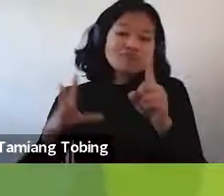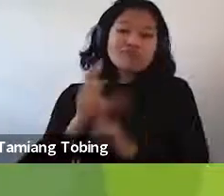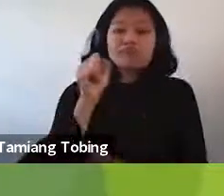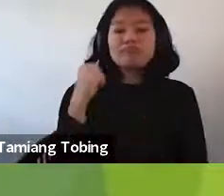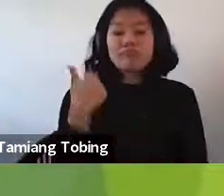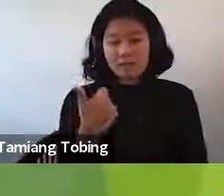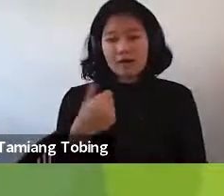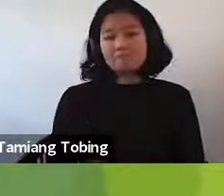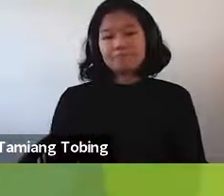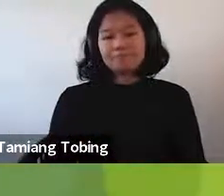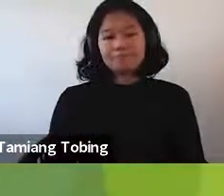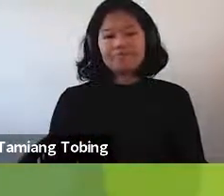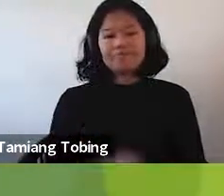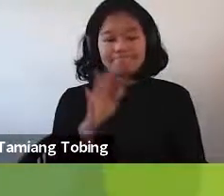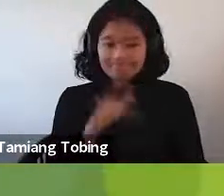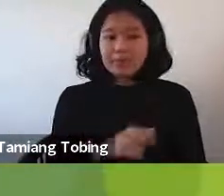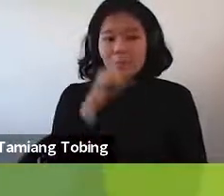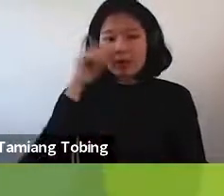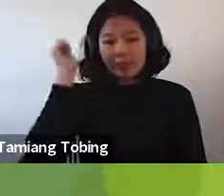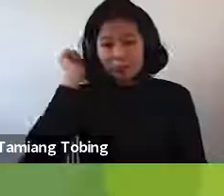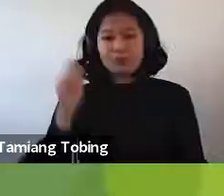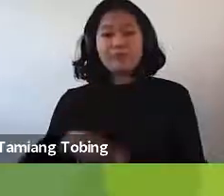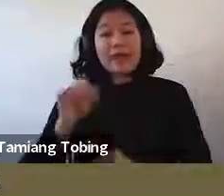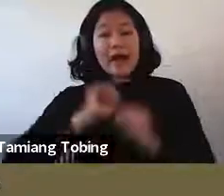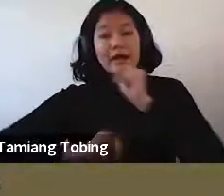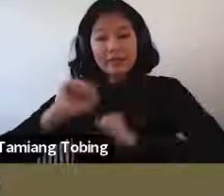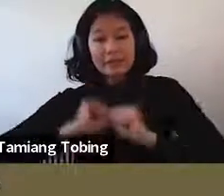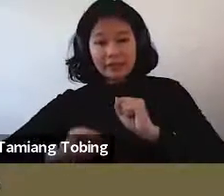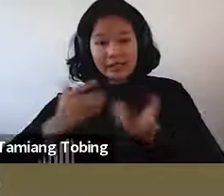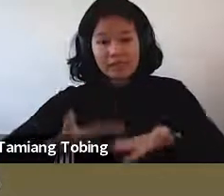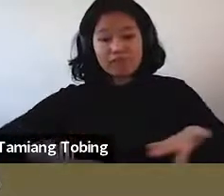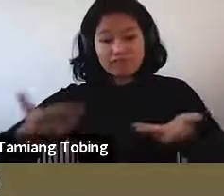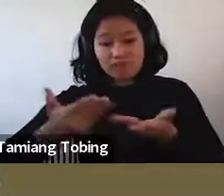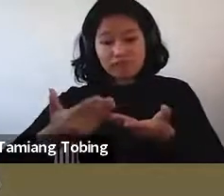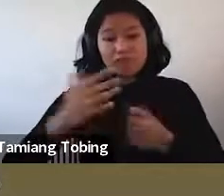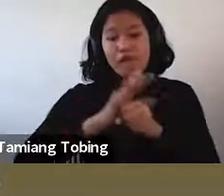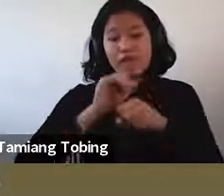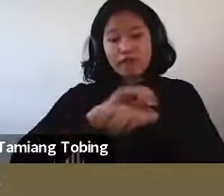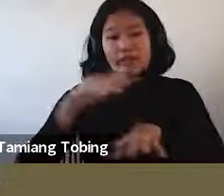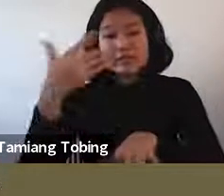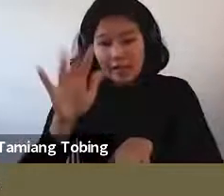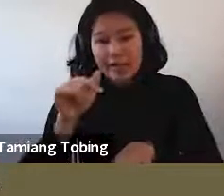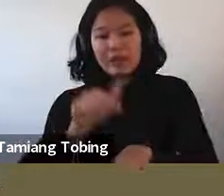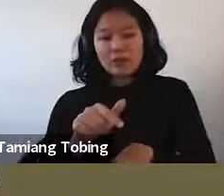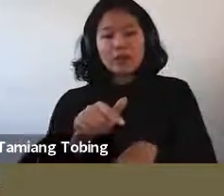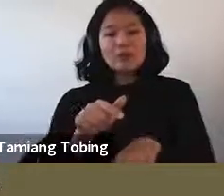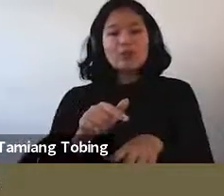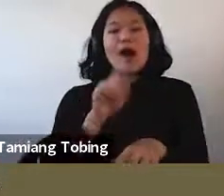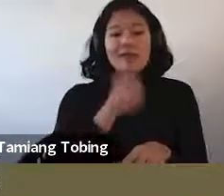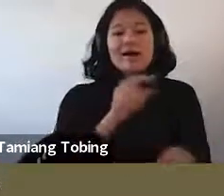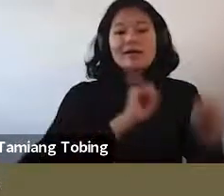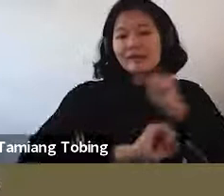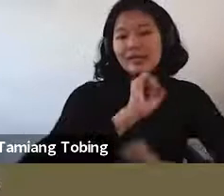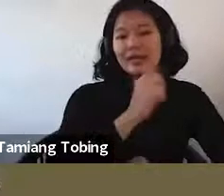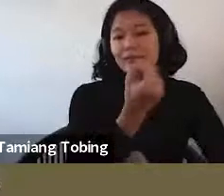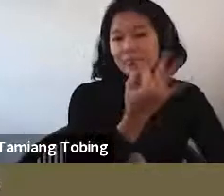Nah, kemudian Bapak-Ibu sekalian, aktivitas recovery pasca COVID ini bidang urusan, kemudian kegiatan yang dilakukan,